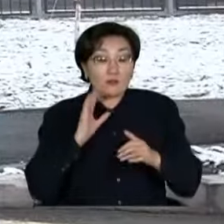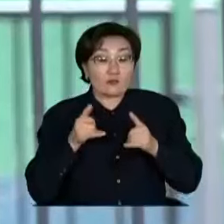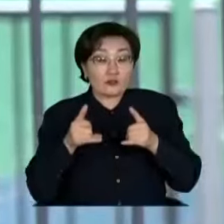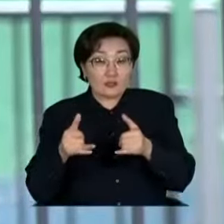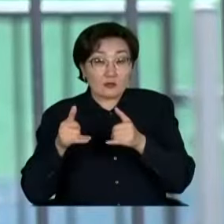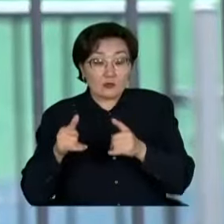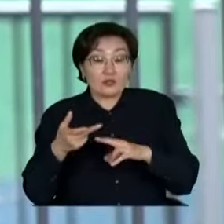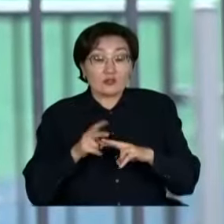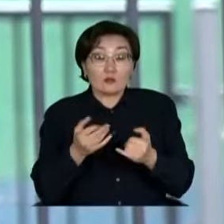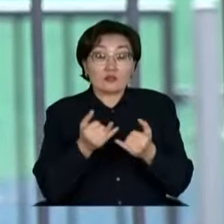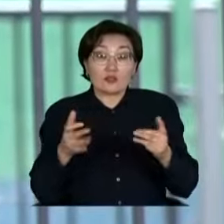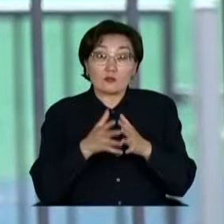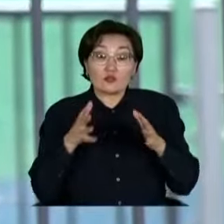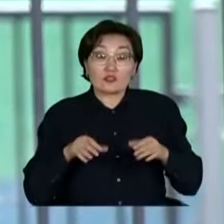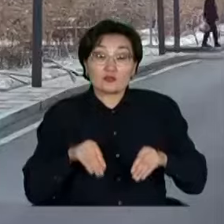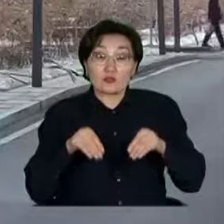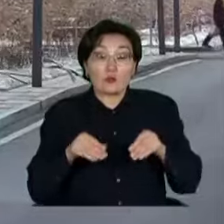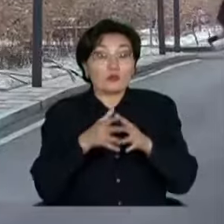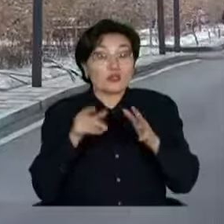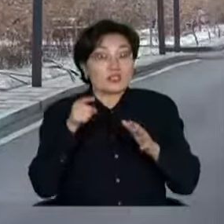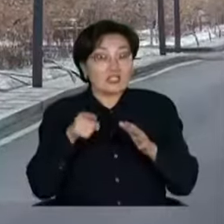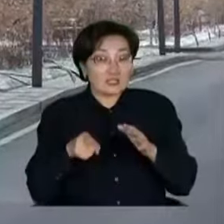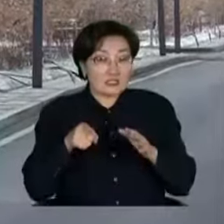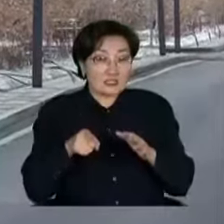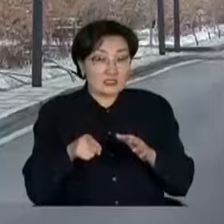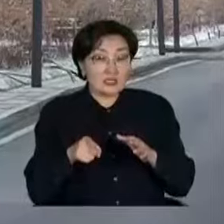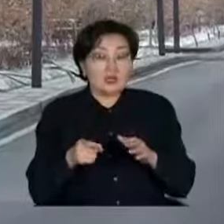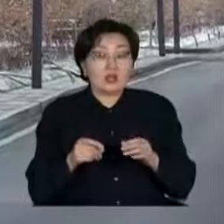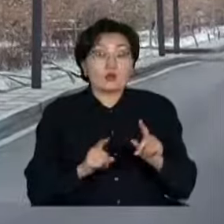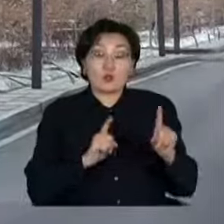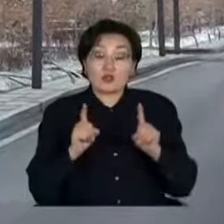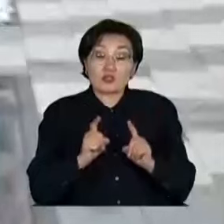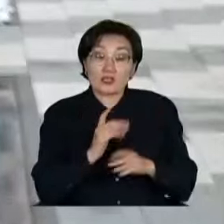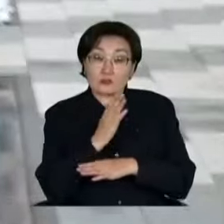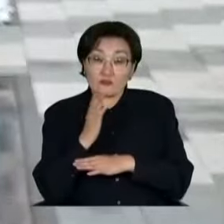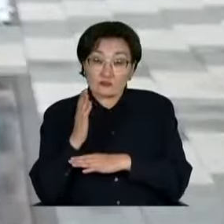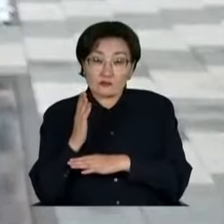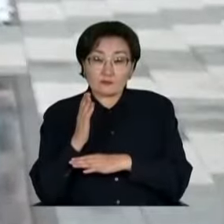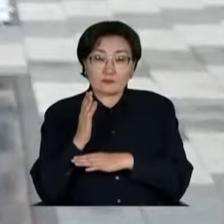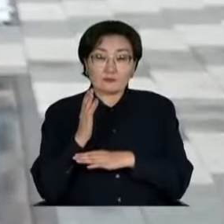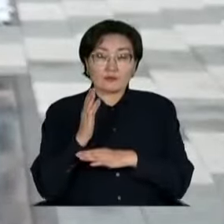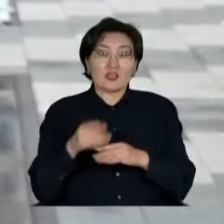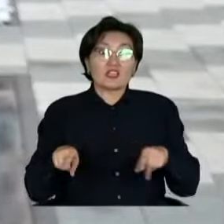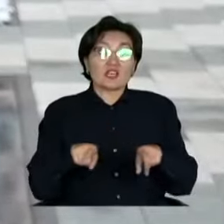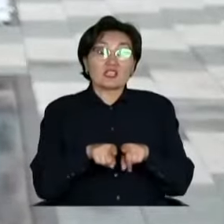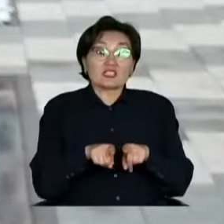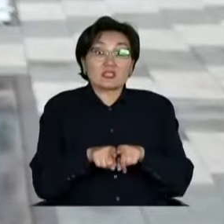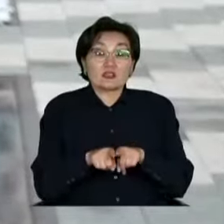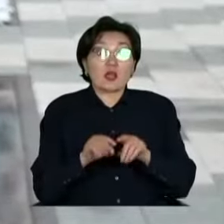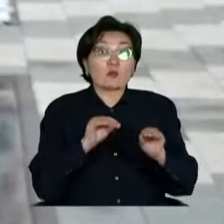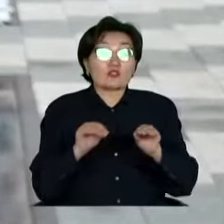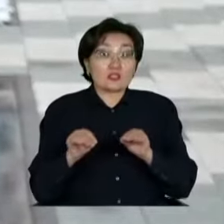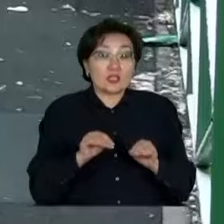уюта жителей были высажены более 1000 кустарников и деревьев, а также